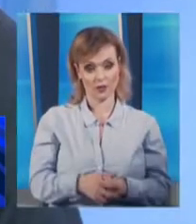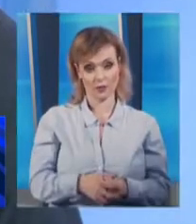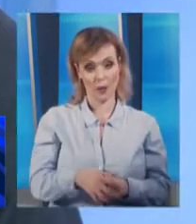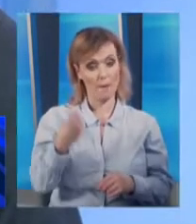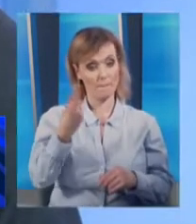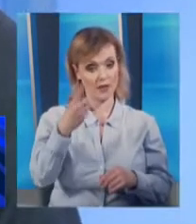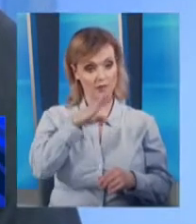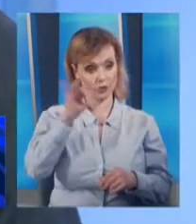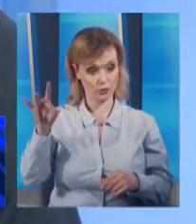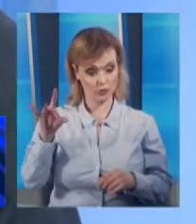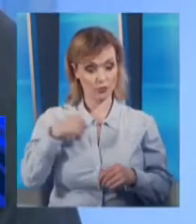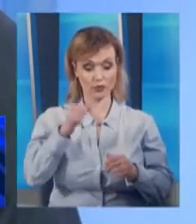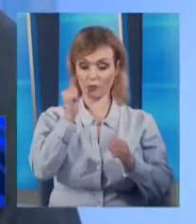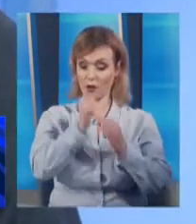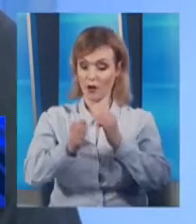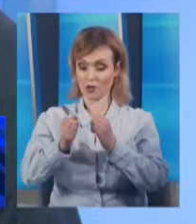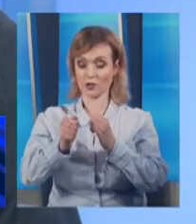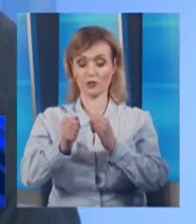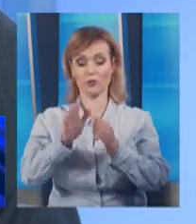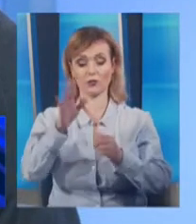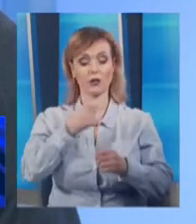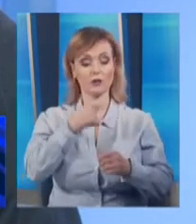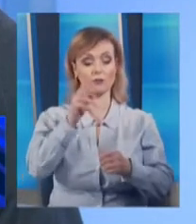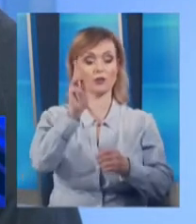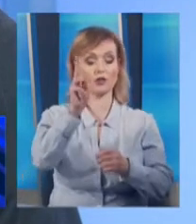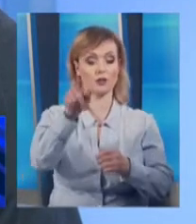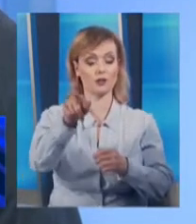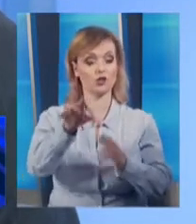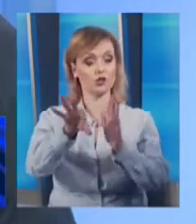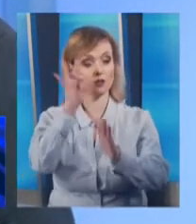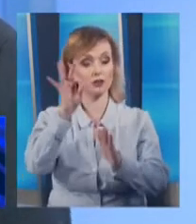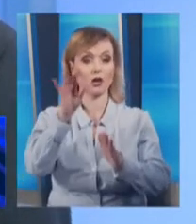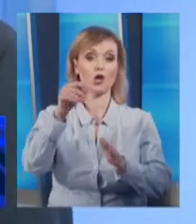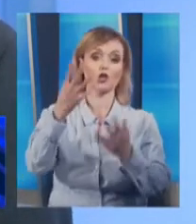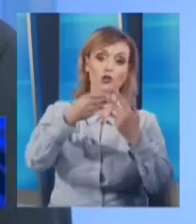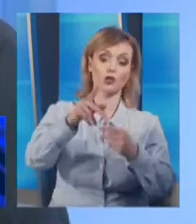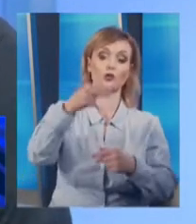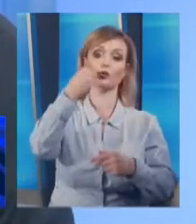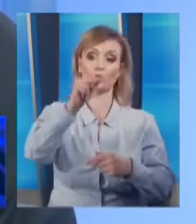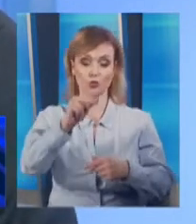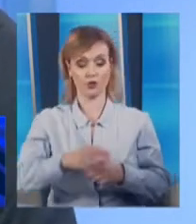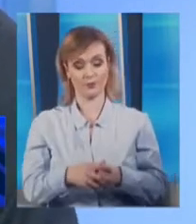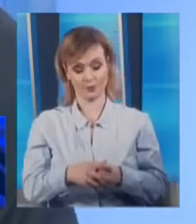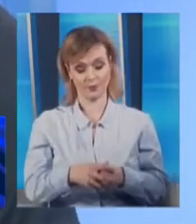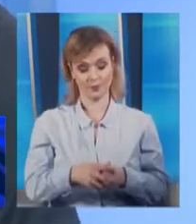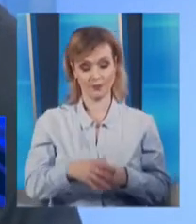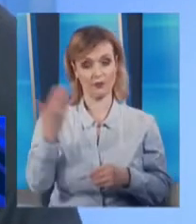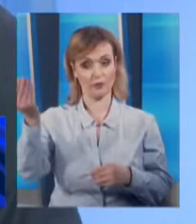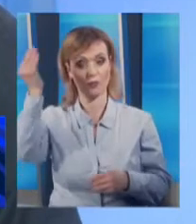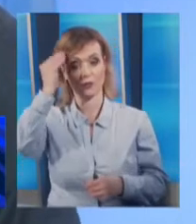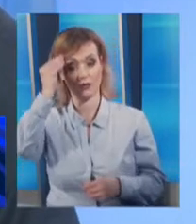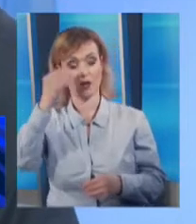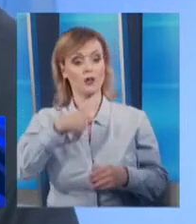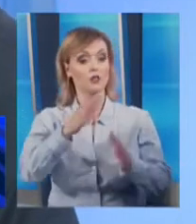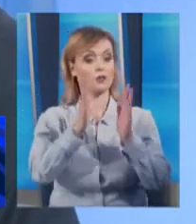fiecare îl va vota pe cel care îl consideră mai bun sau mai apropiat viziunilor sale.